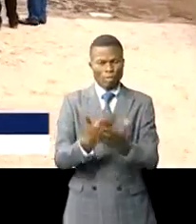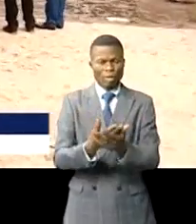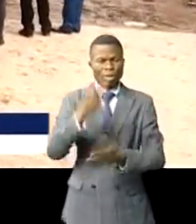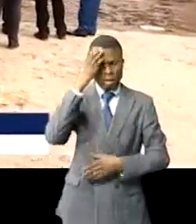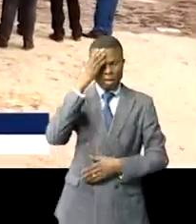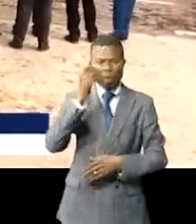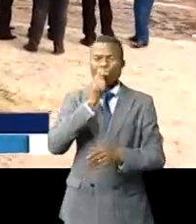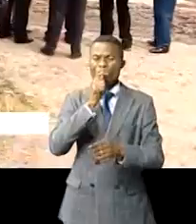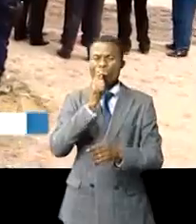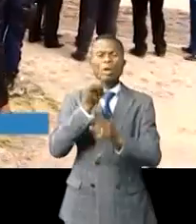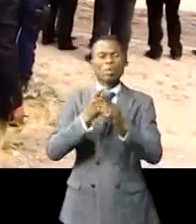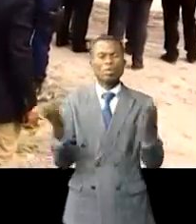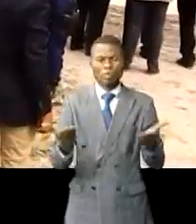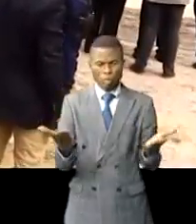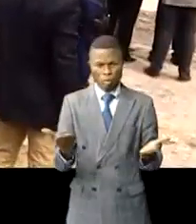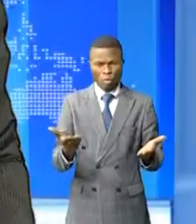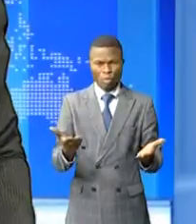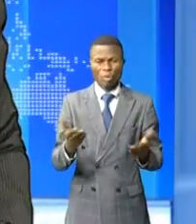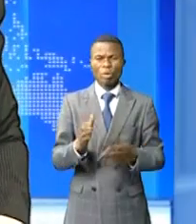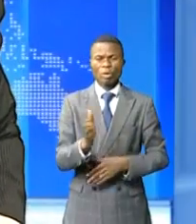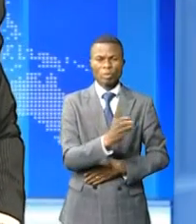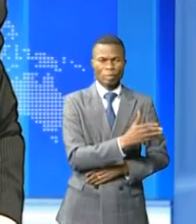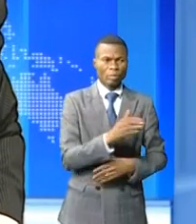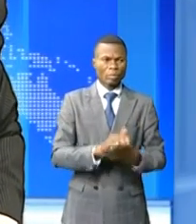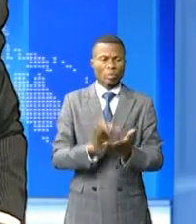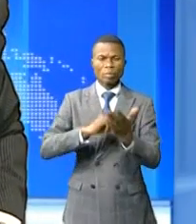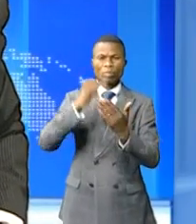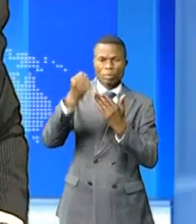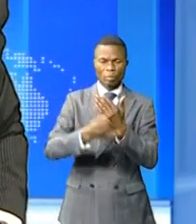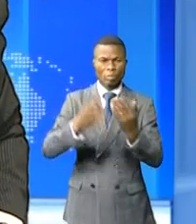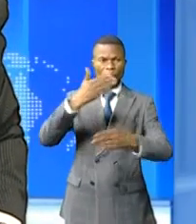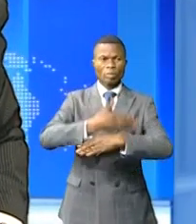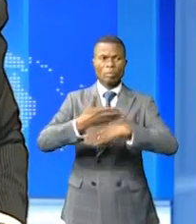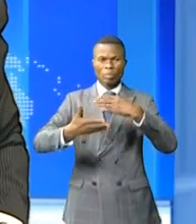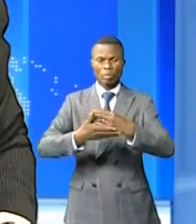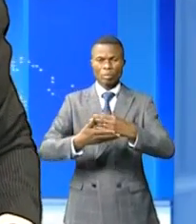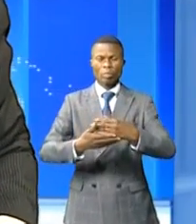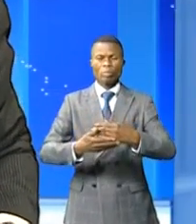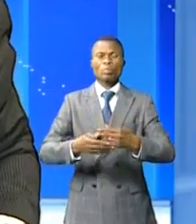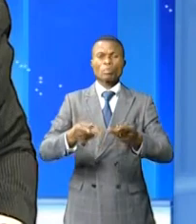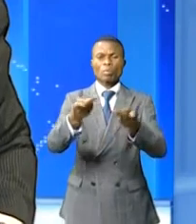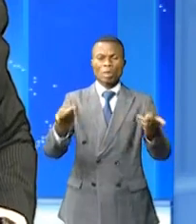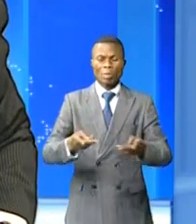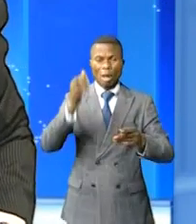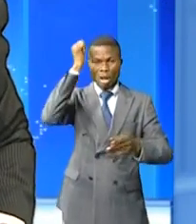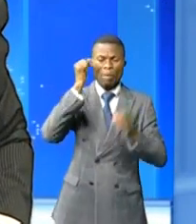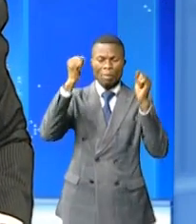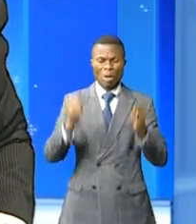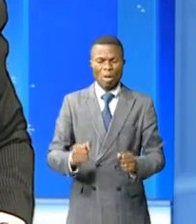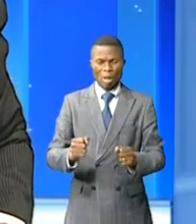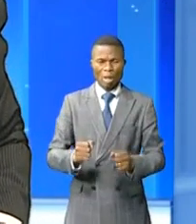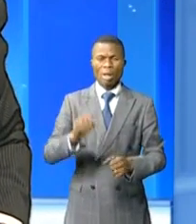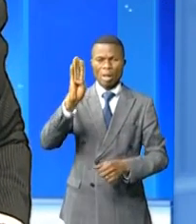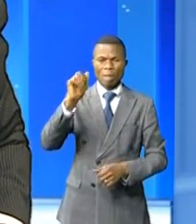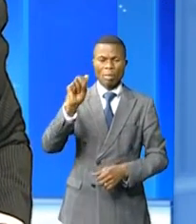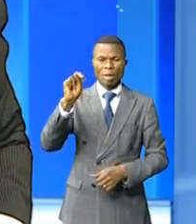déterminer les vraies causes de cet incident. Le projet de construction du port en eau profonde à Banana est en voie